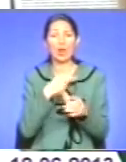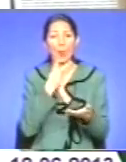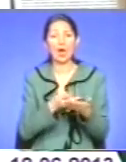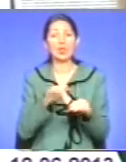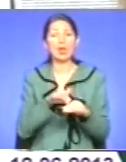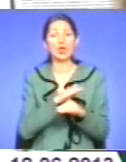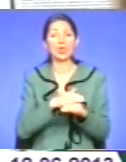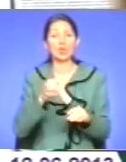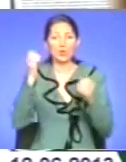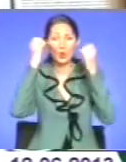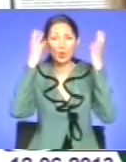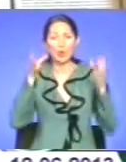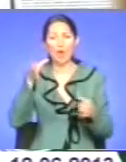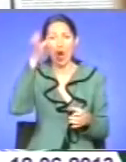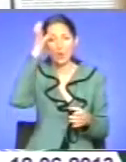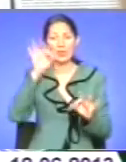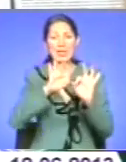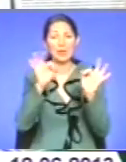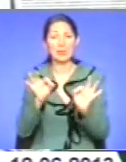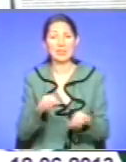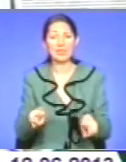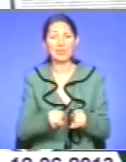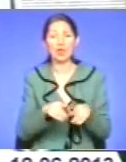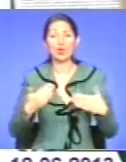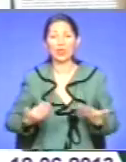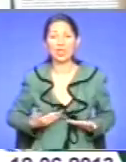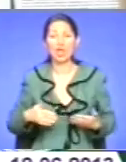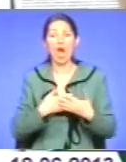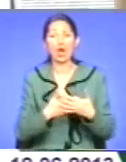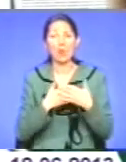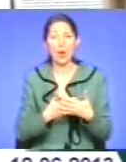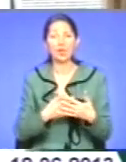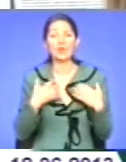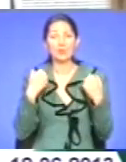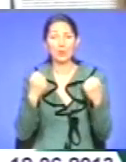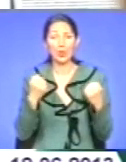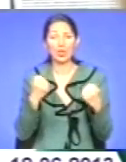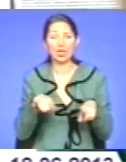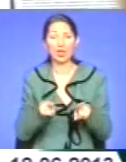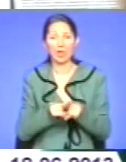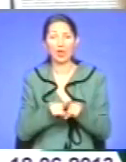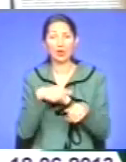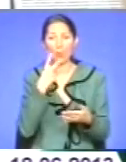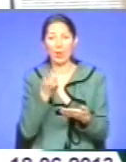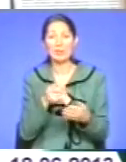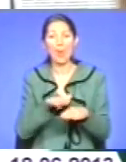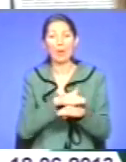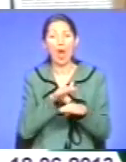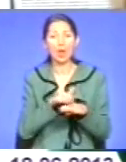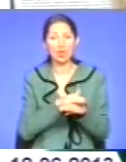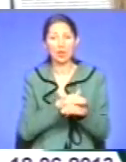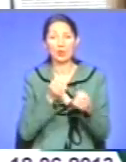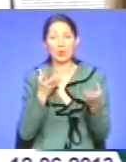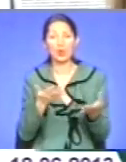культурі, в освіті, в мистецтві, також в житті громади, також в спорті. Також показана благодійність просто